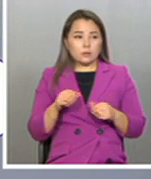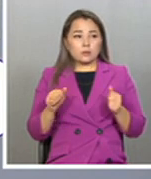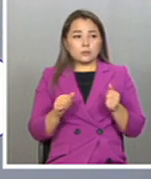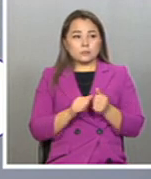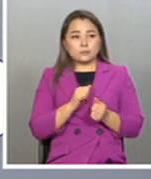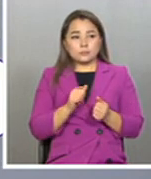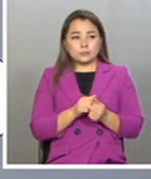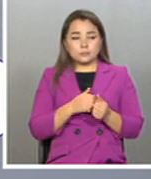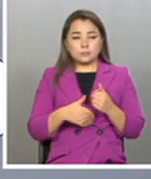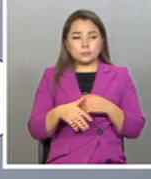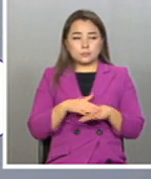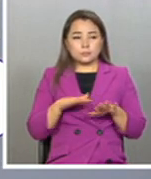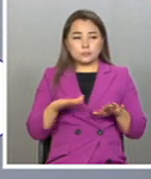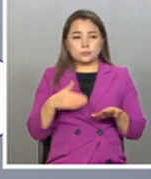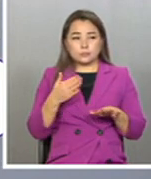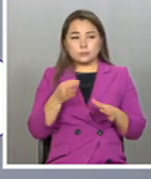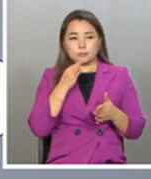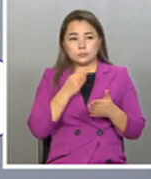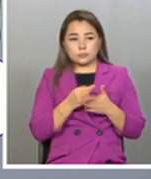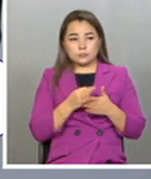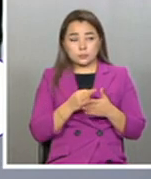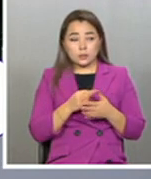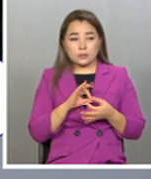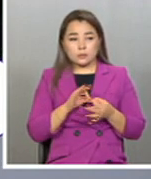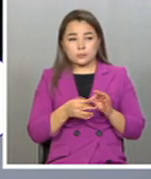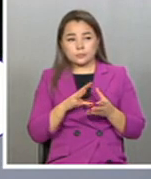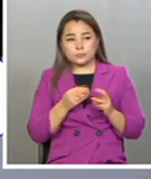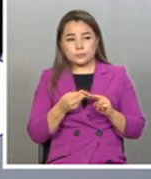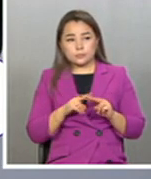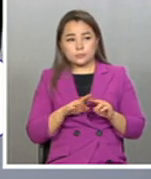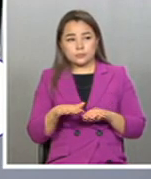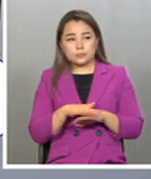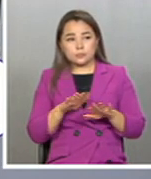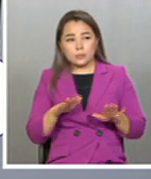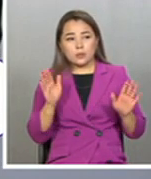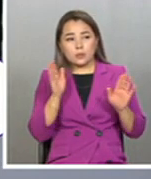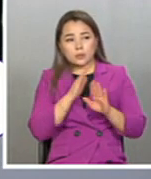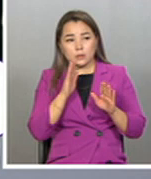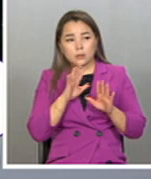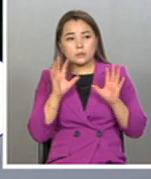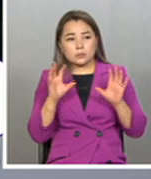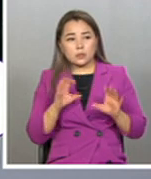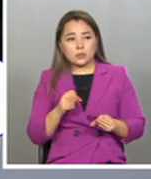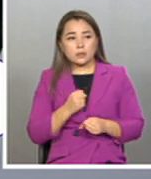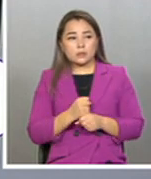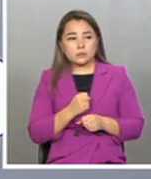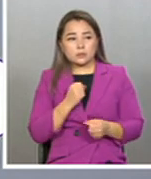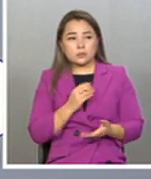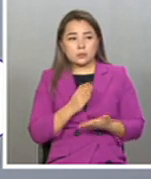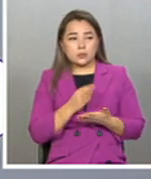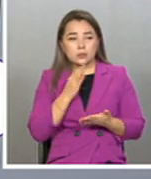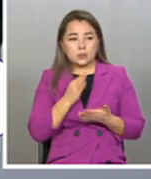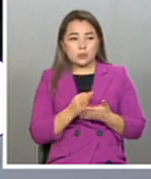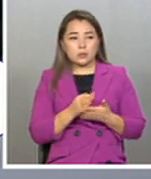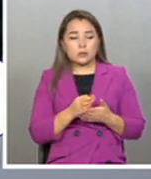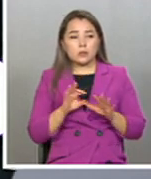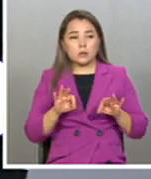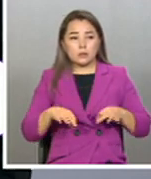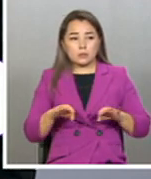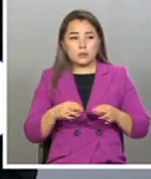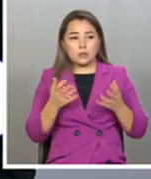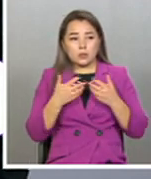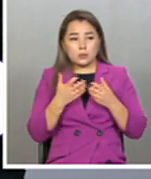азайту, орман өрттерінің алдын алу, экологиялық заңдарды қатаңдандыру, автокөлік санын азайту,